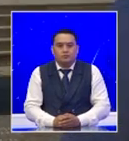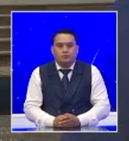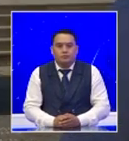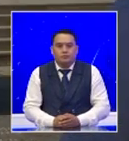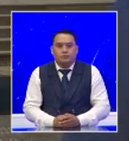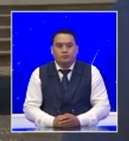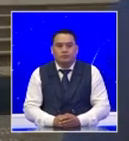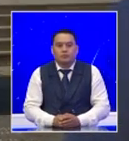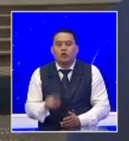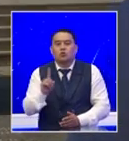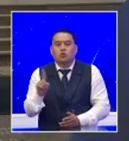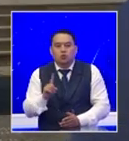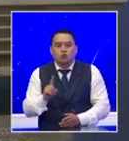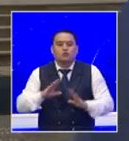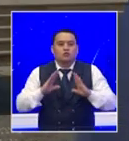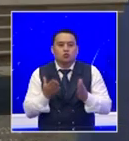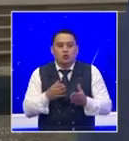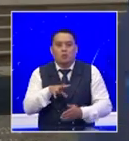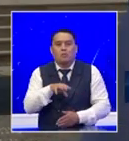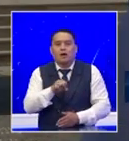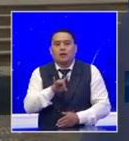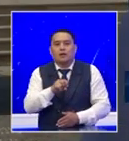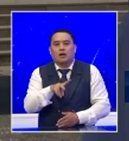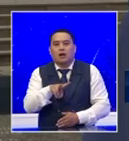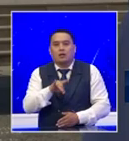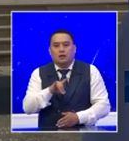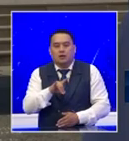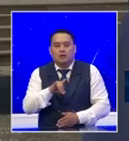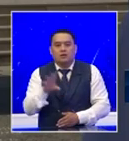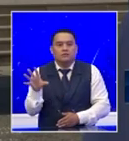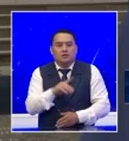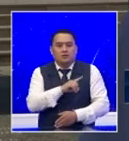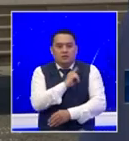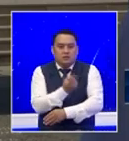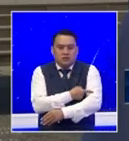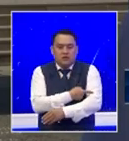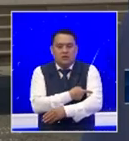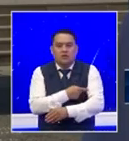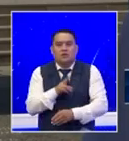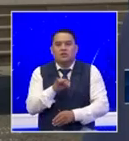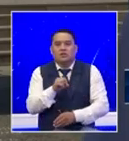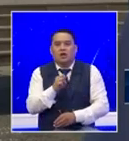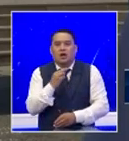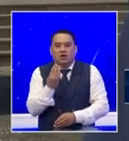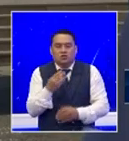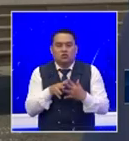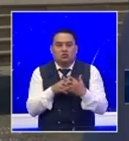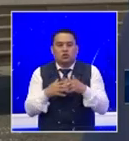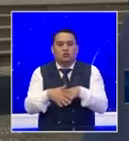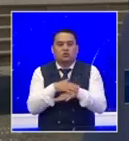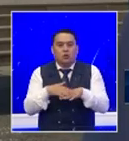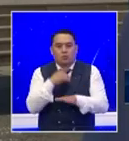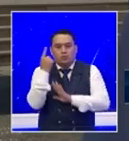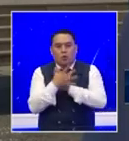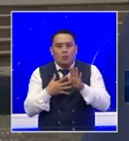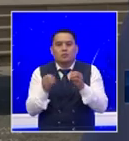То, что случилось в Мақтаарале, конечно, сильно затронуло сердца злагашцев, потому что